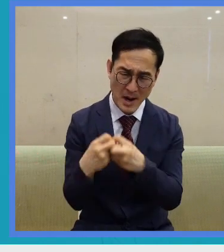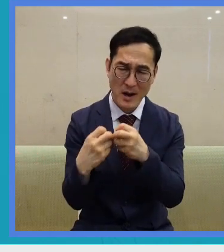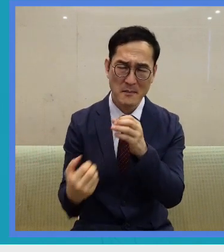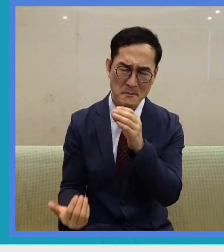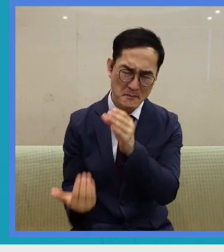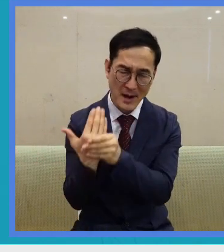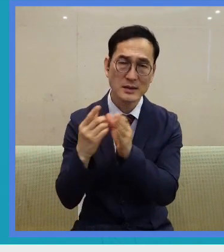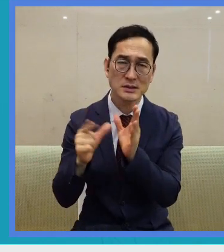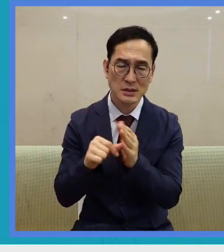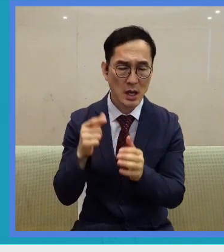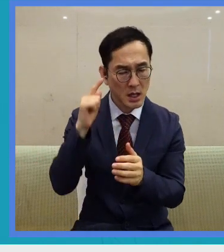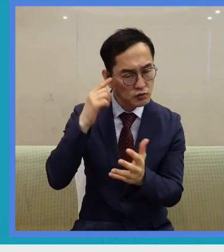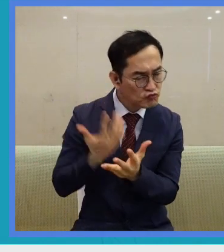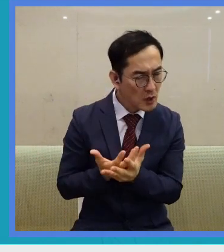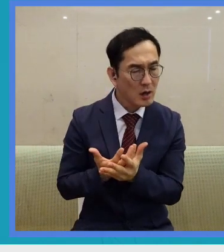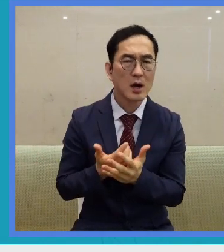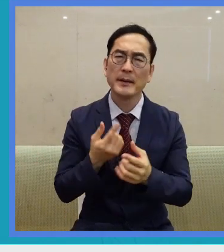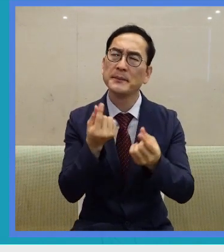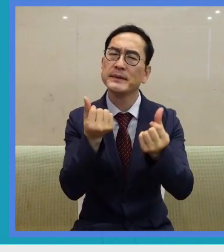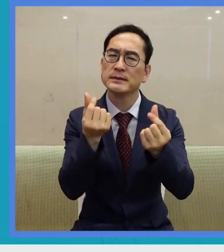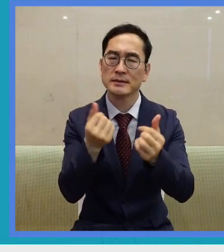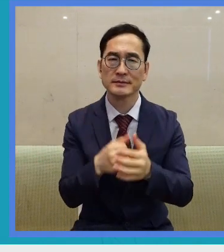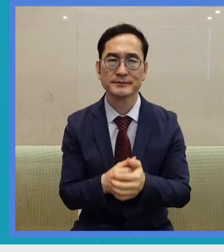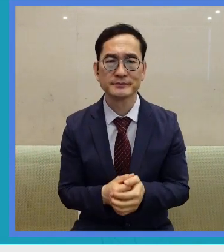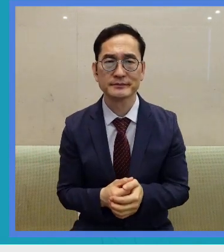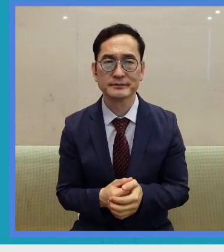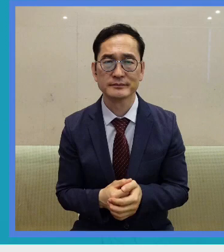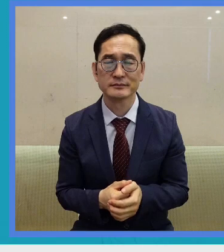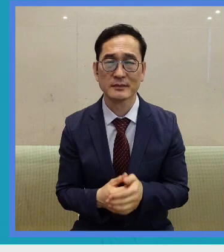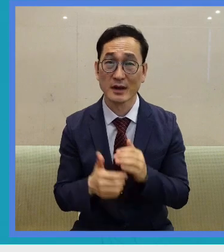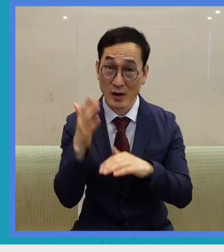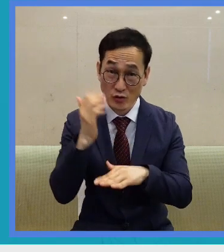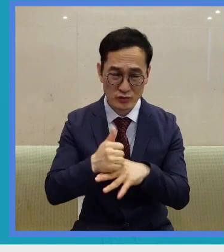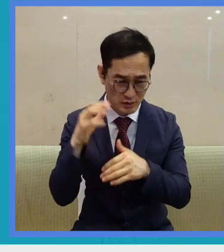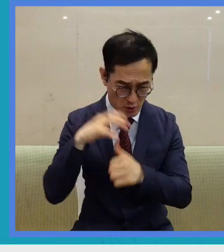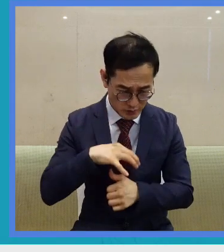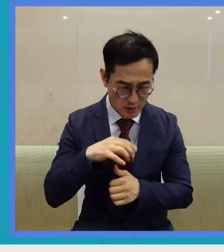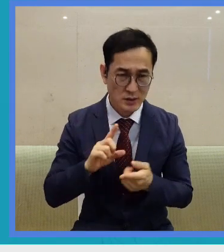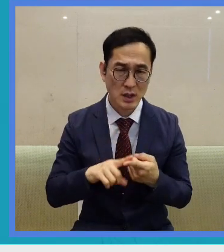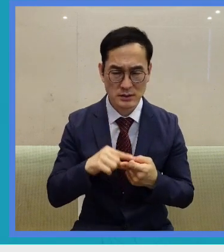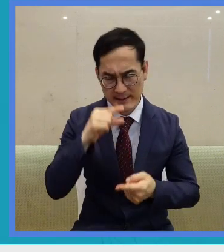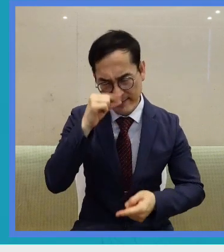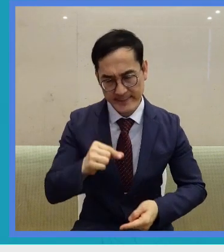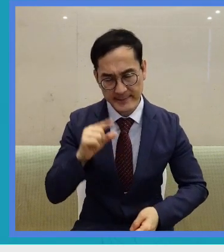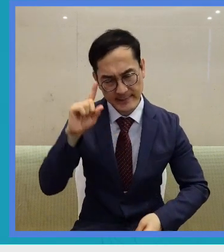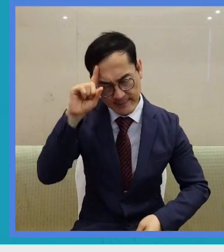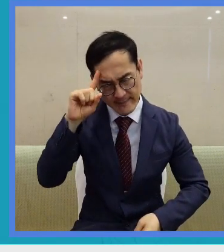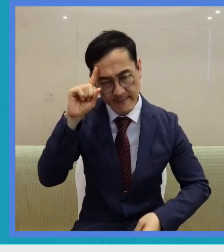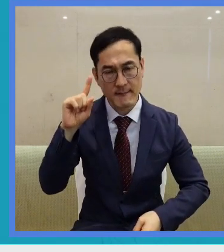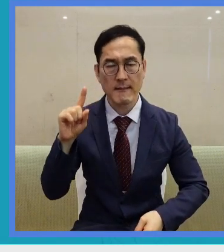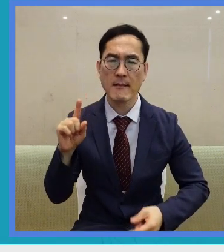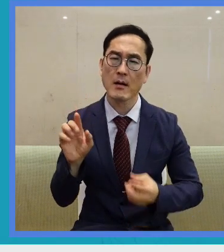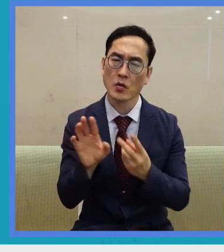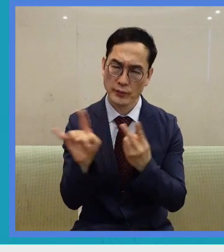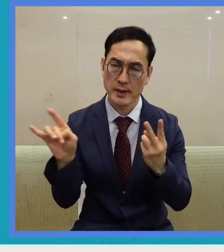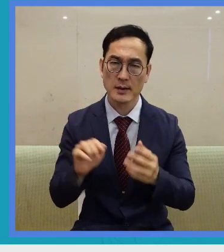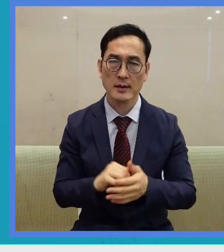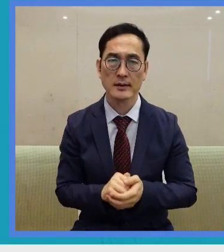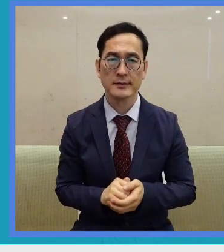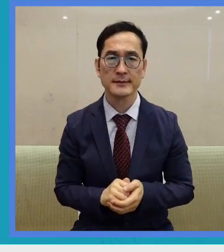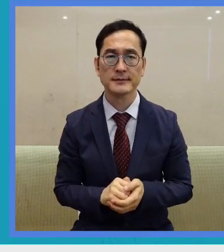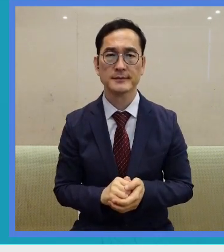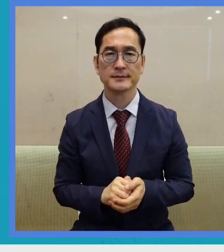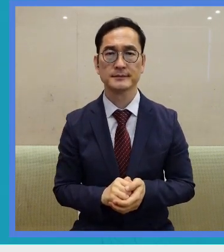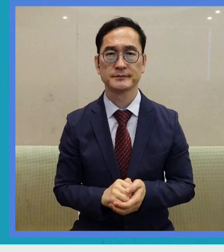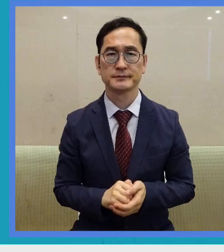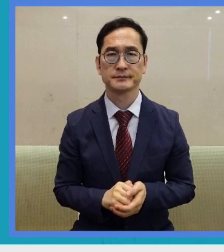굉장히 그 격리가 된다는 것에 민감하다라는 것을 우리가 다시 한번 파악할 수 있었던 그런 자료였습니다. 또한